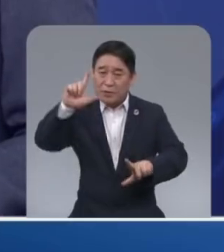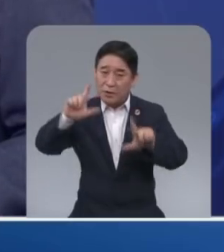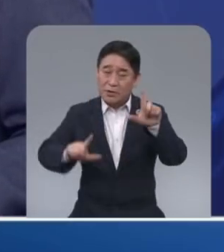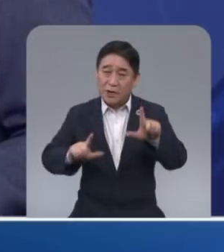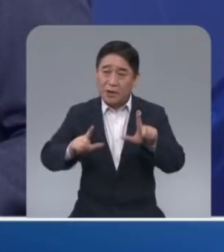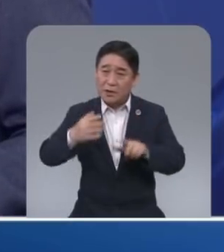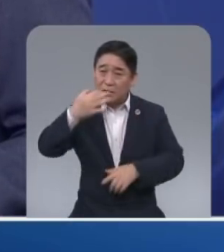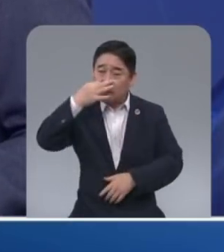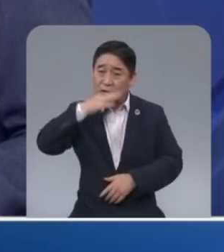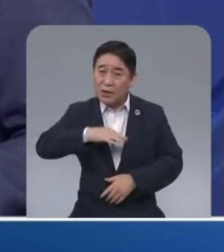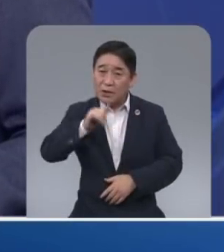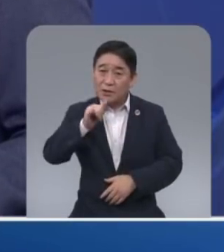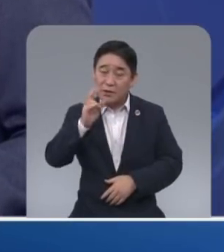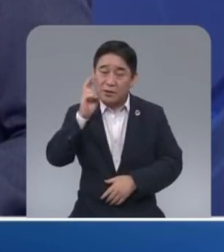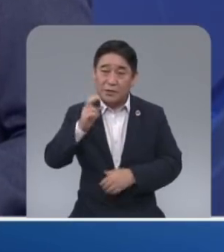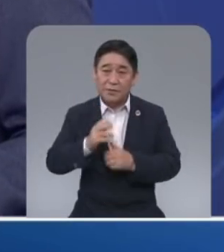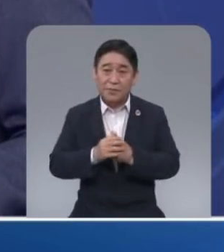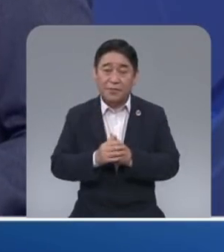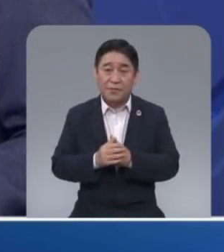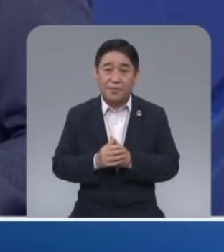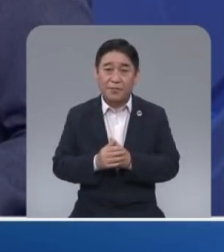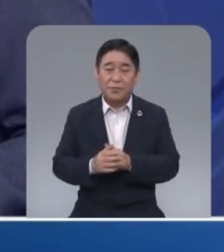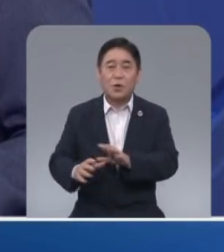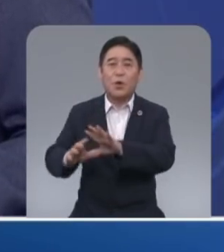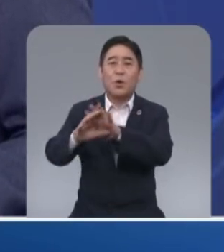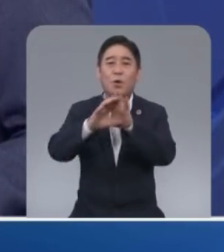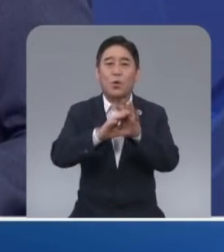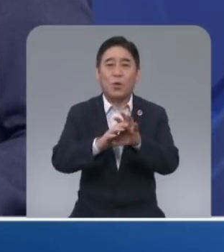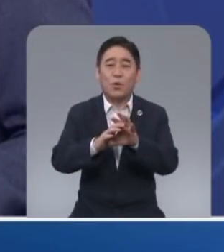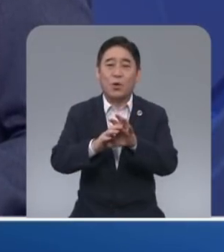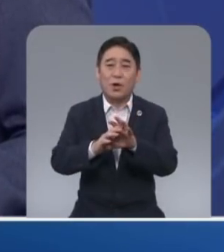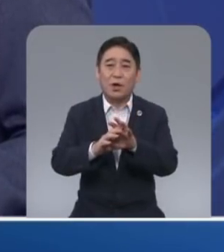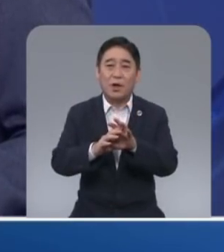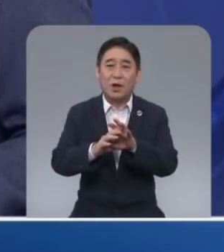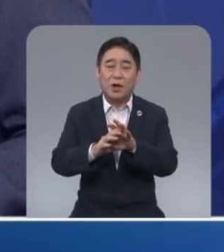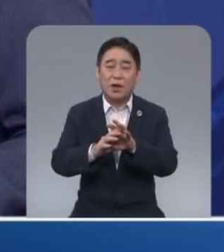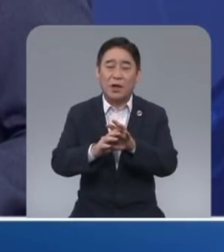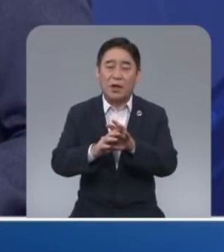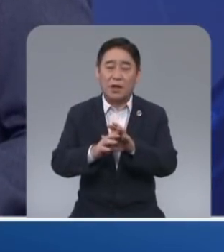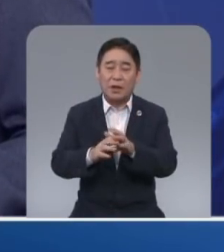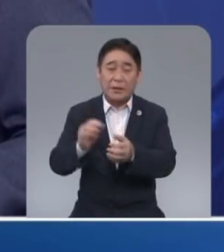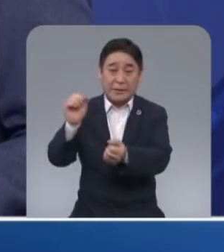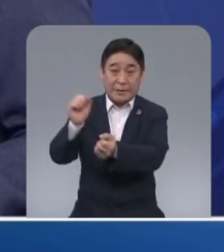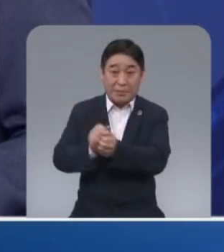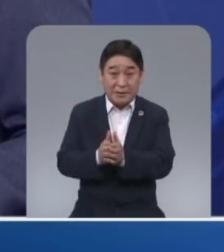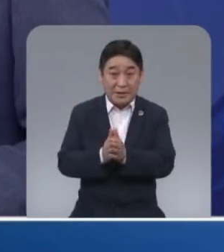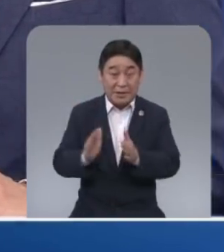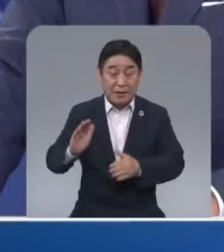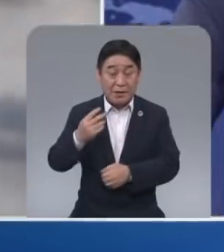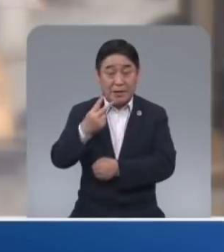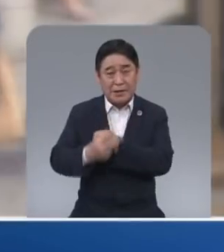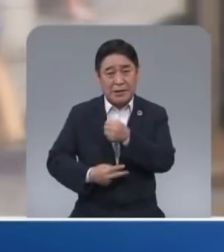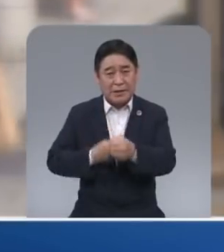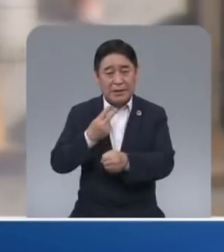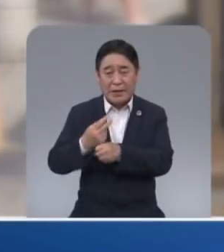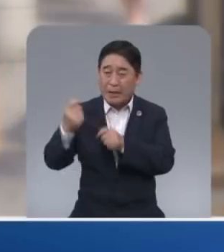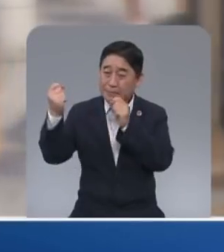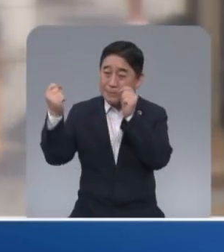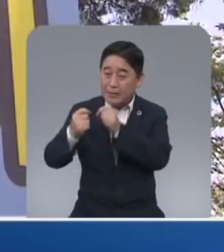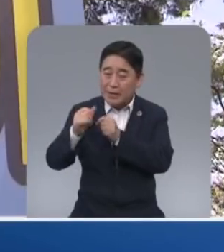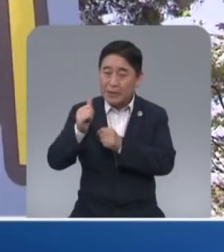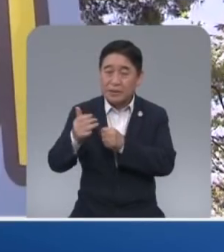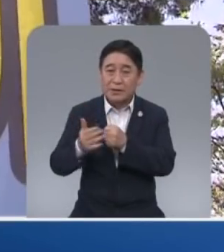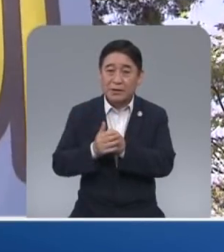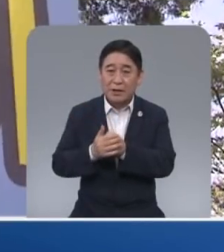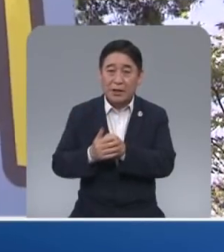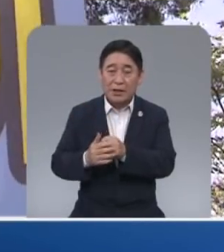정도 영향을 미칠 거라고 보세요? 사실 코로나19 스타트가 이제 2년 가까이 되고 있는데 우리가 코로나19 바이러스의 어떤 그 정체에